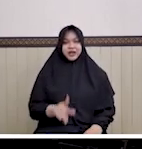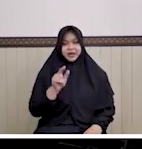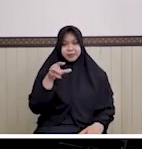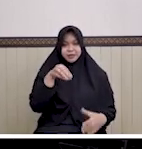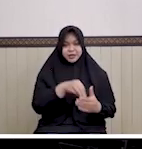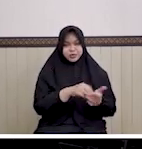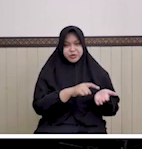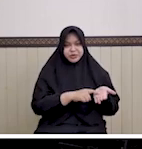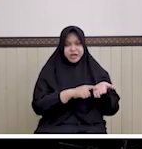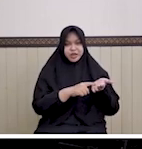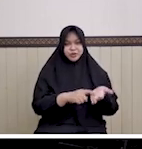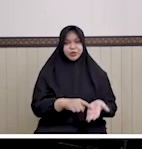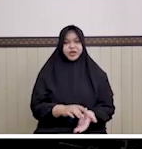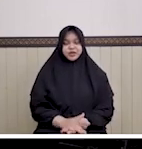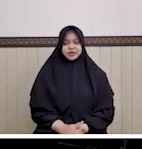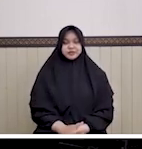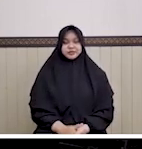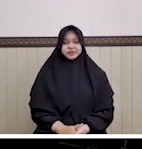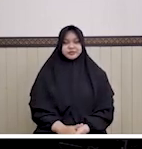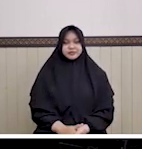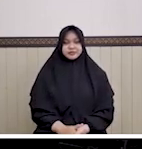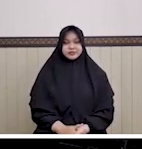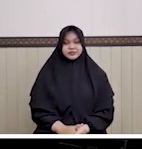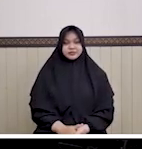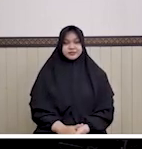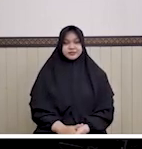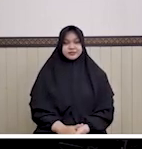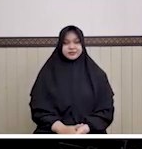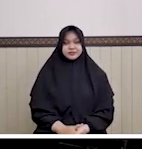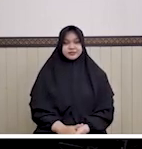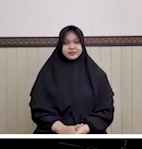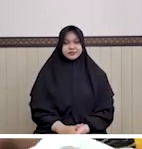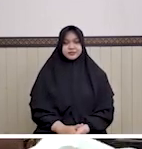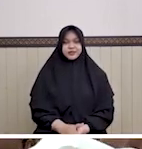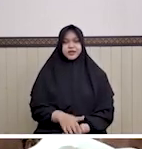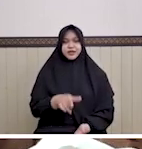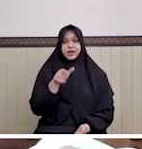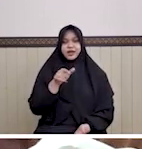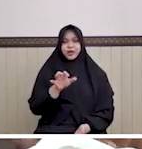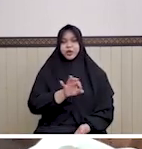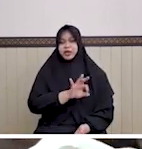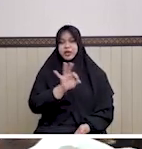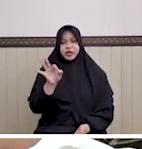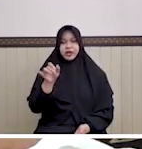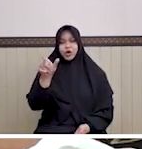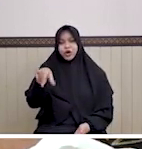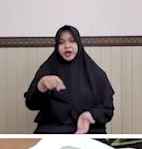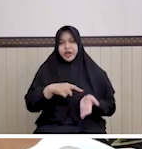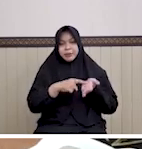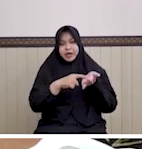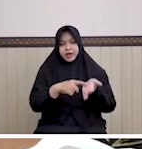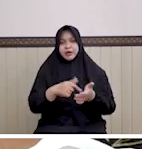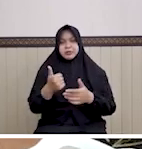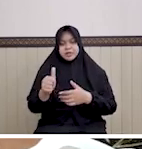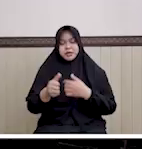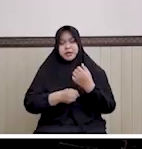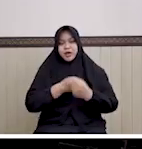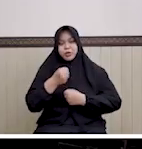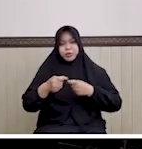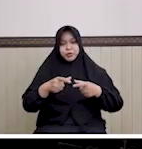semoga bisa murni ya bilang gitu karena ini walaupun tidak ada pengaduk kita bisa melakukan proses